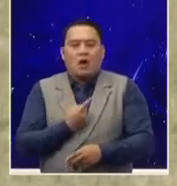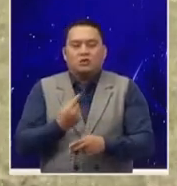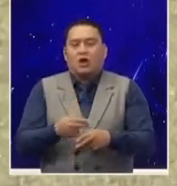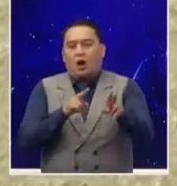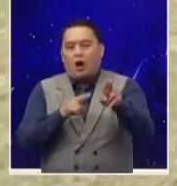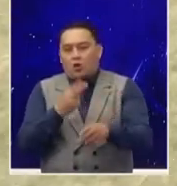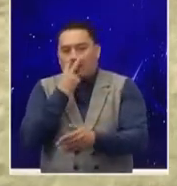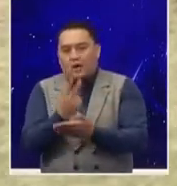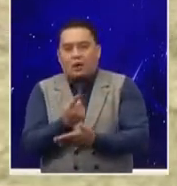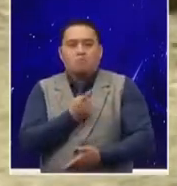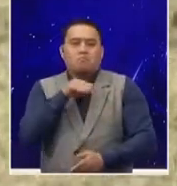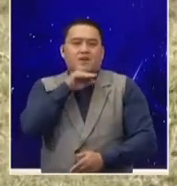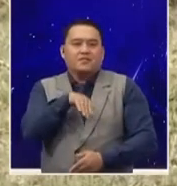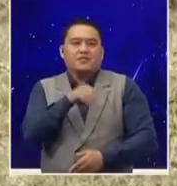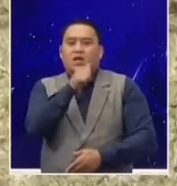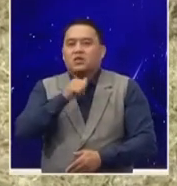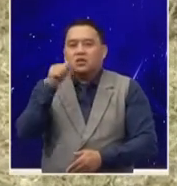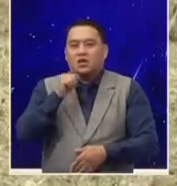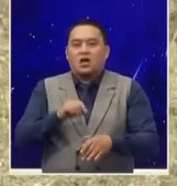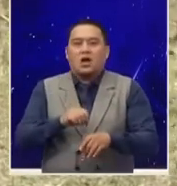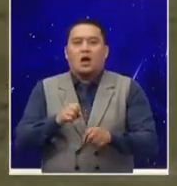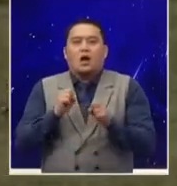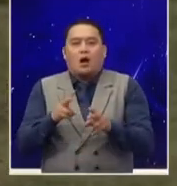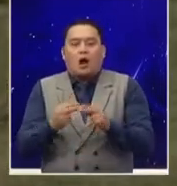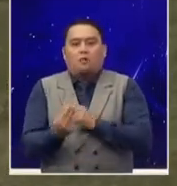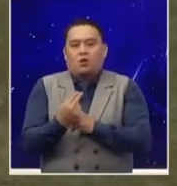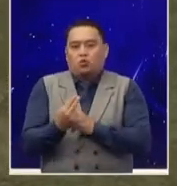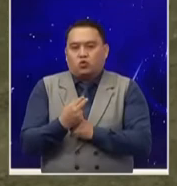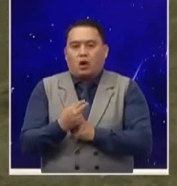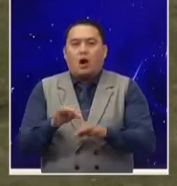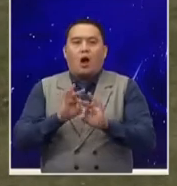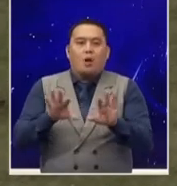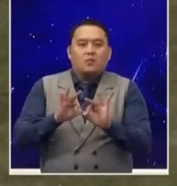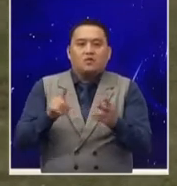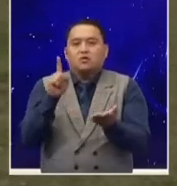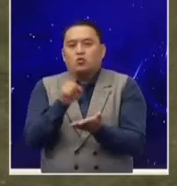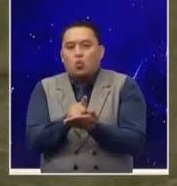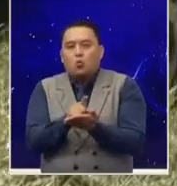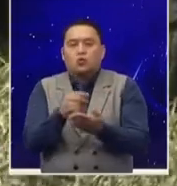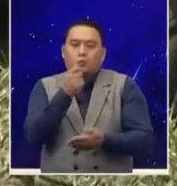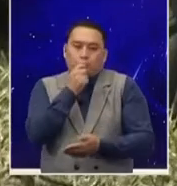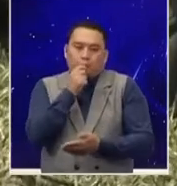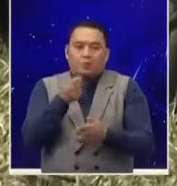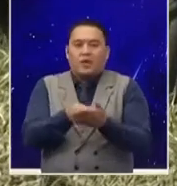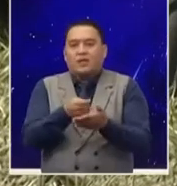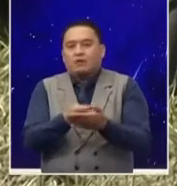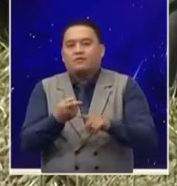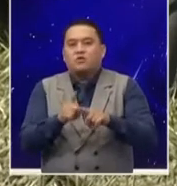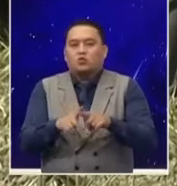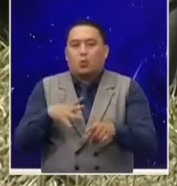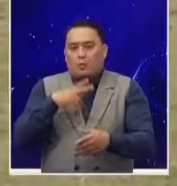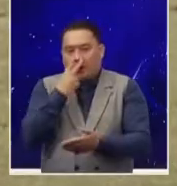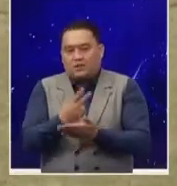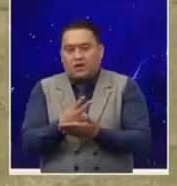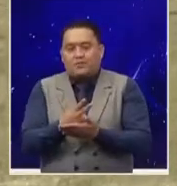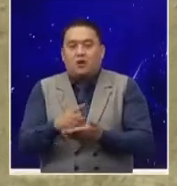охотники поведали профессиональные секреты о том, как приручить птицу, объяснили, каким должен быть рацион питания и продемонстрировали себя в